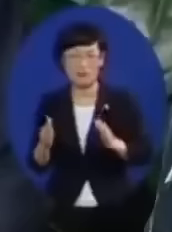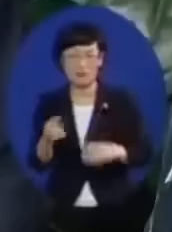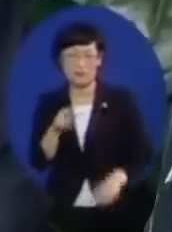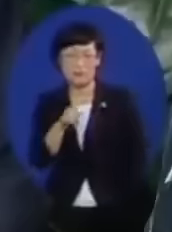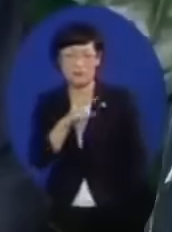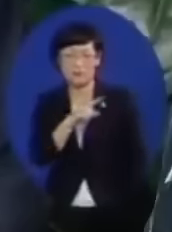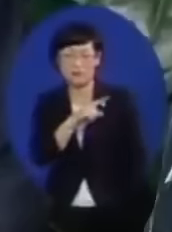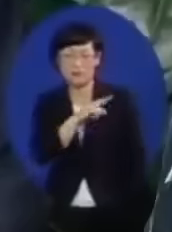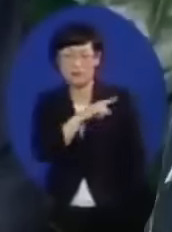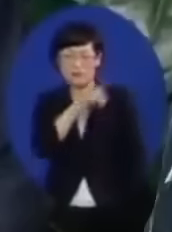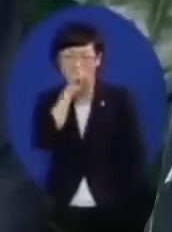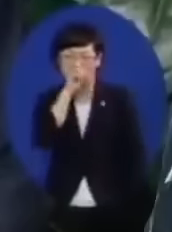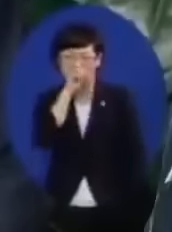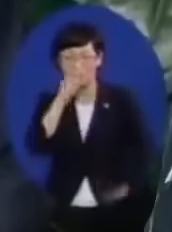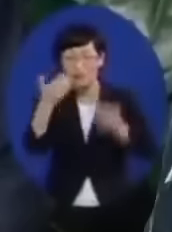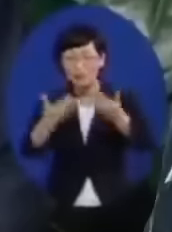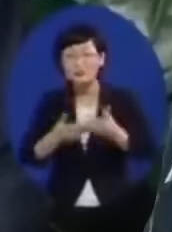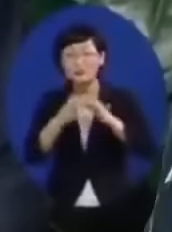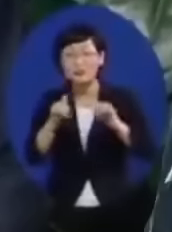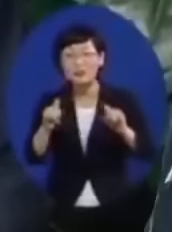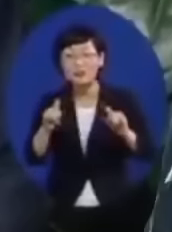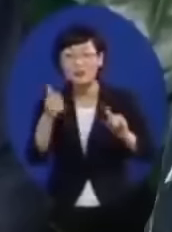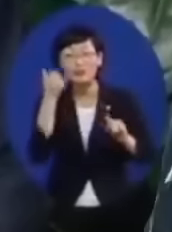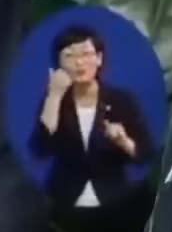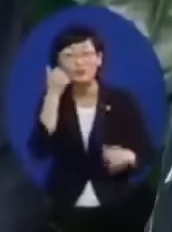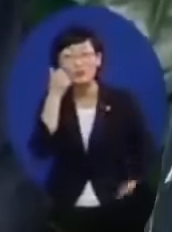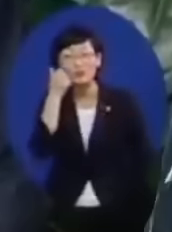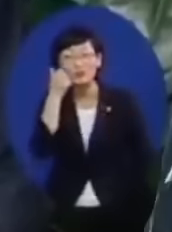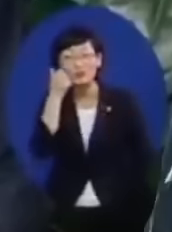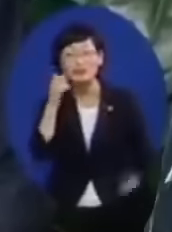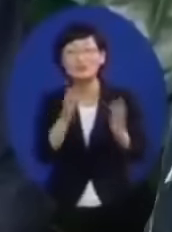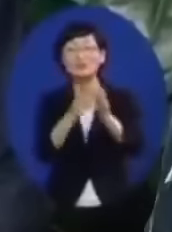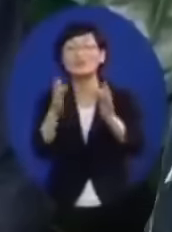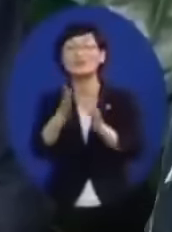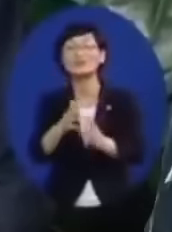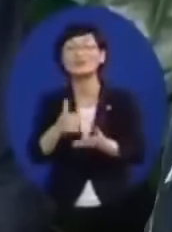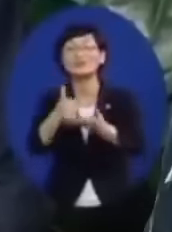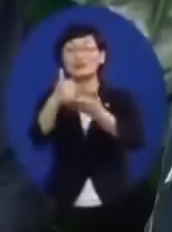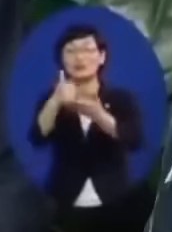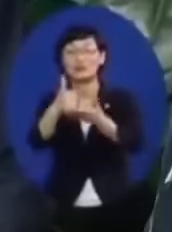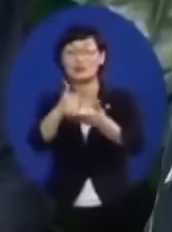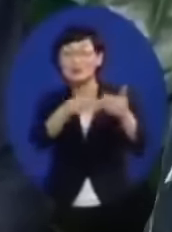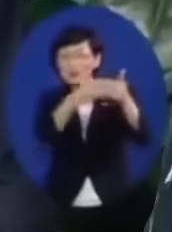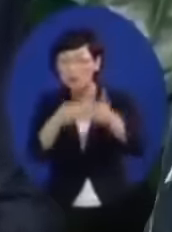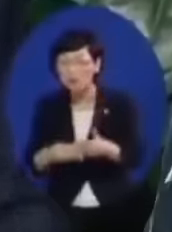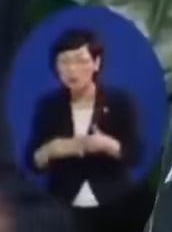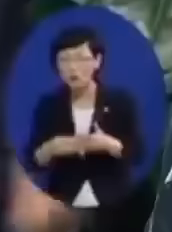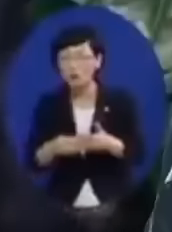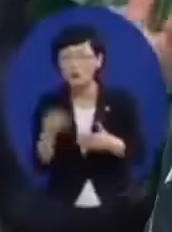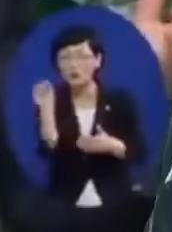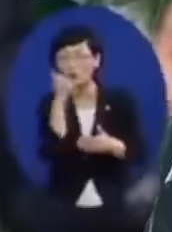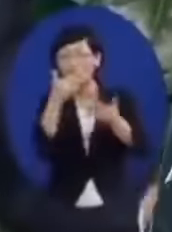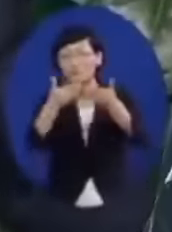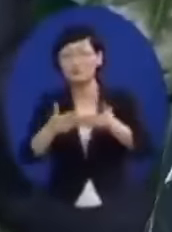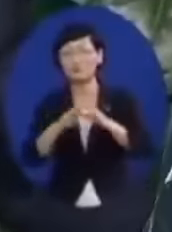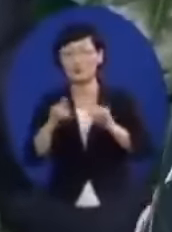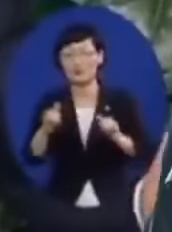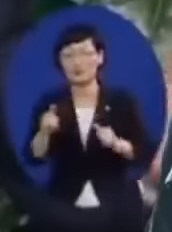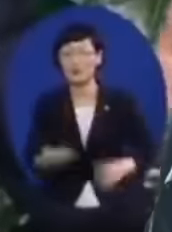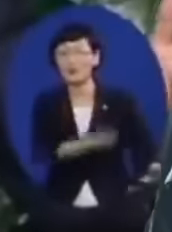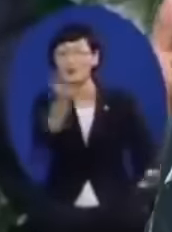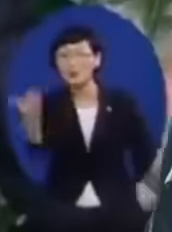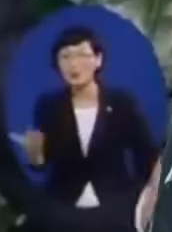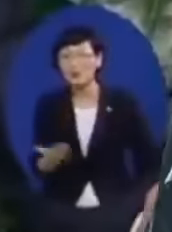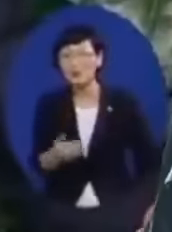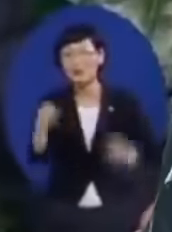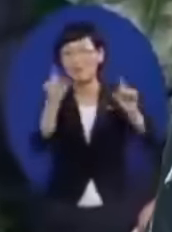가장 좋게 해준 사람이 누구냐 하면 예수께로 인도해 주는 사람인 것입니다. 예수님이 여러분 삶의